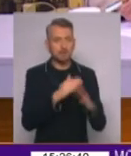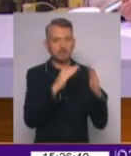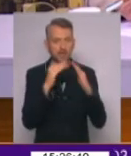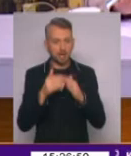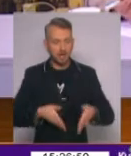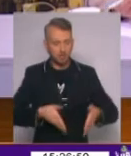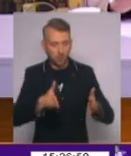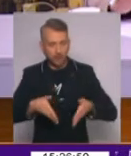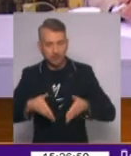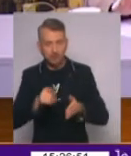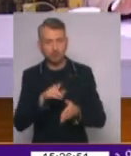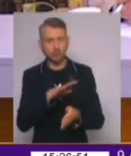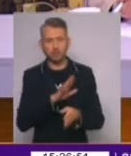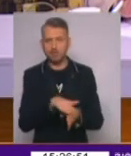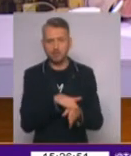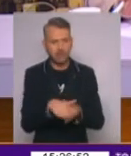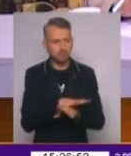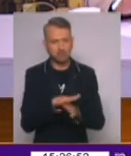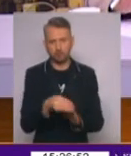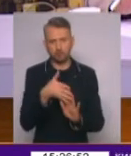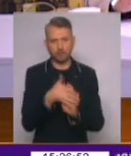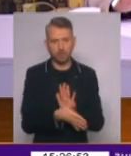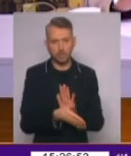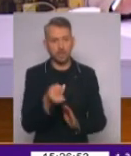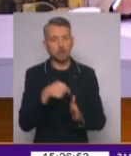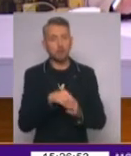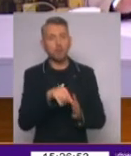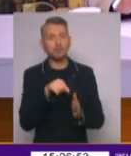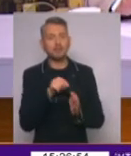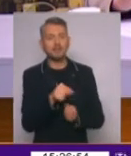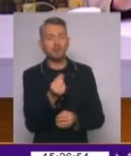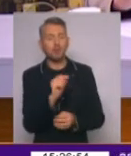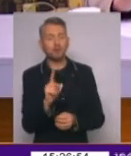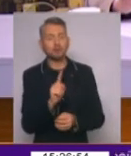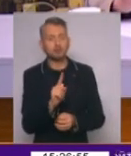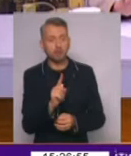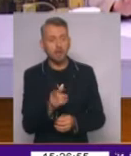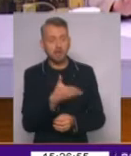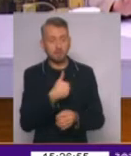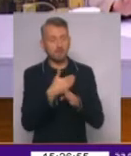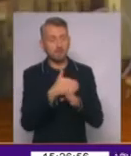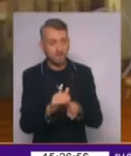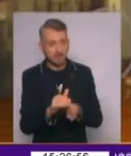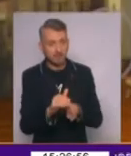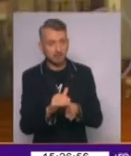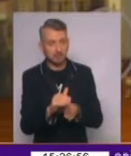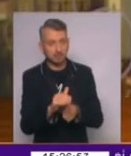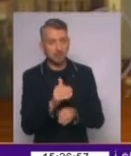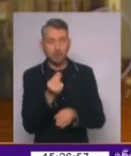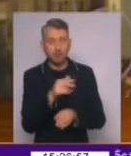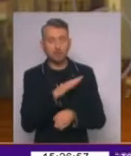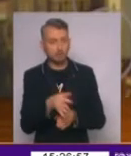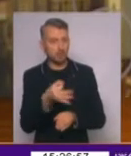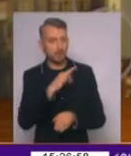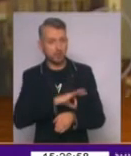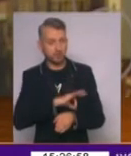проїздів, вони були не повністю освоєні. Тобто навіть ті кошти, які ми виділили, вони не були